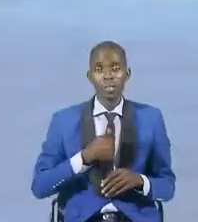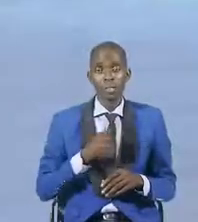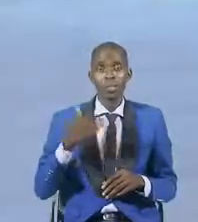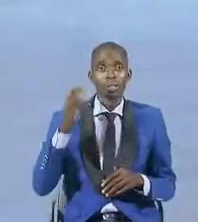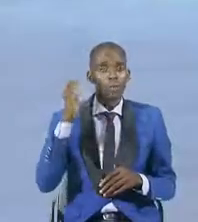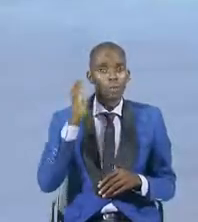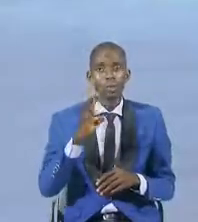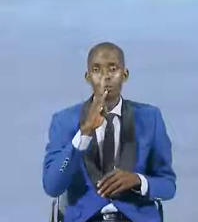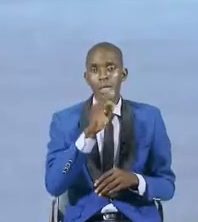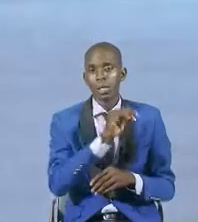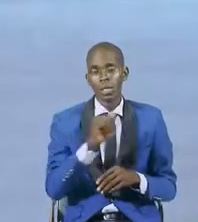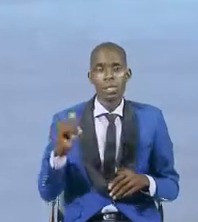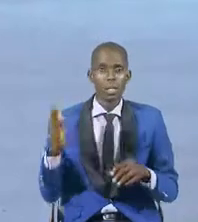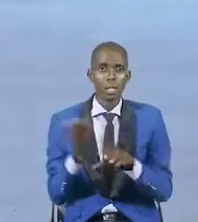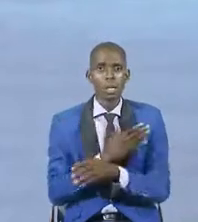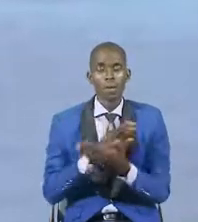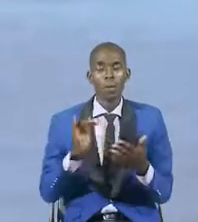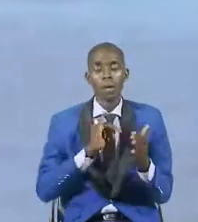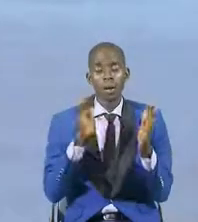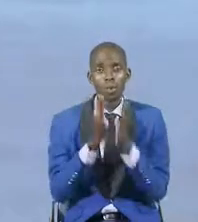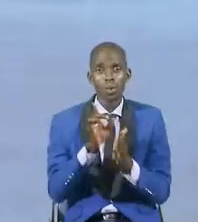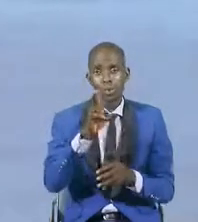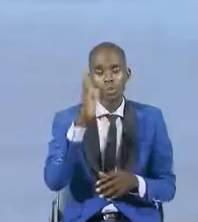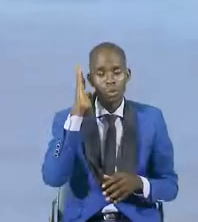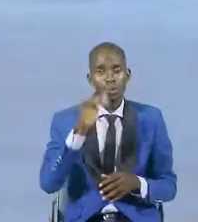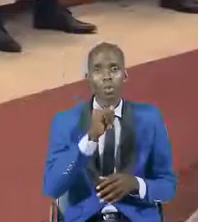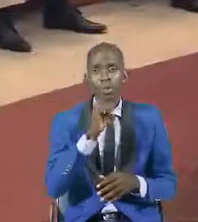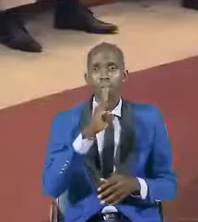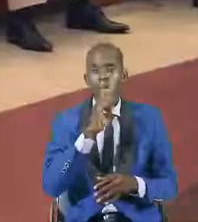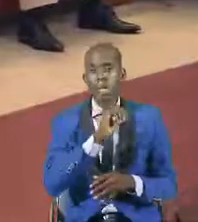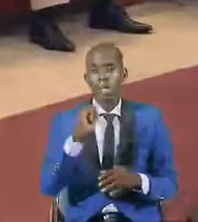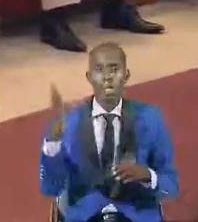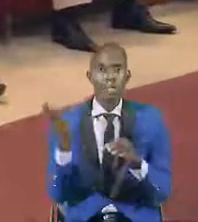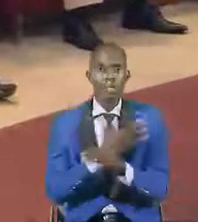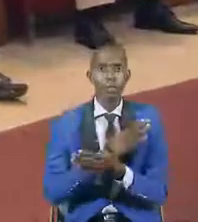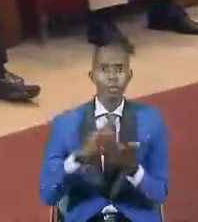maîtrise, de peur d'être moi-même rejeté après avoir prêché aux autres.